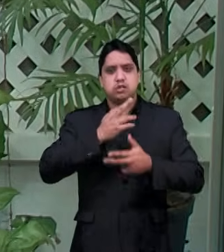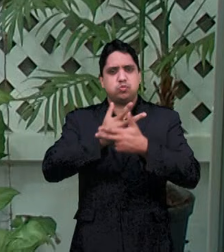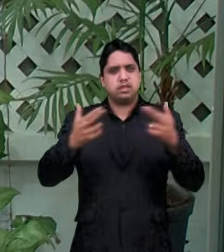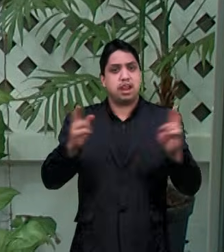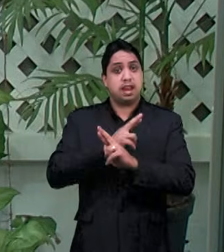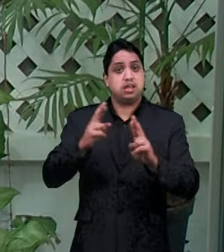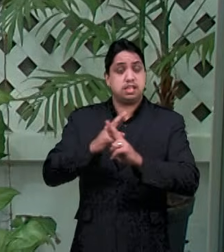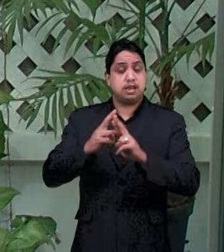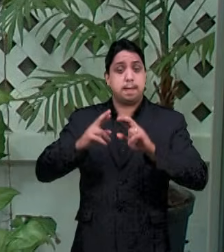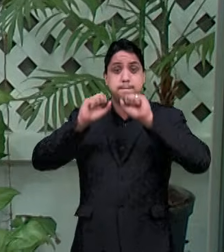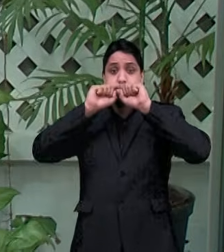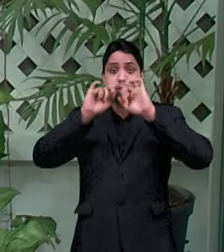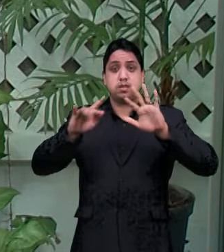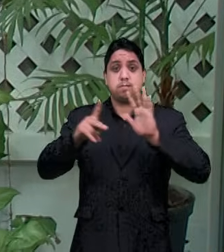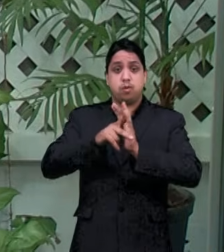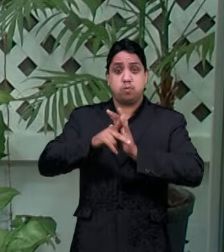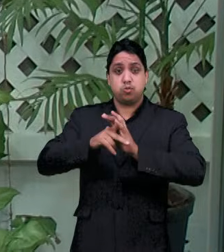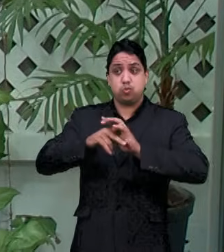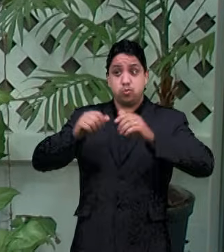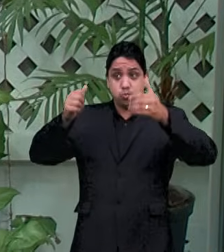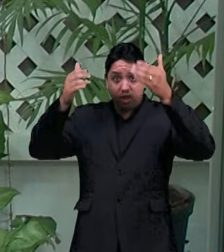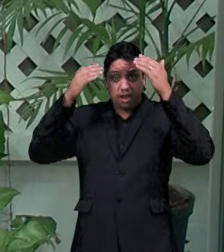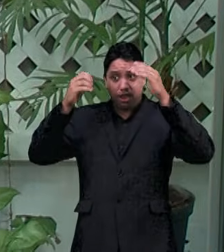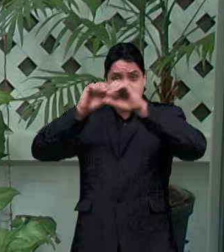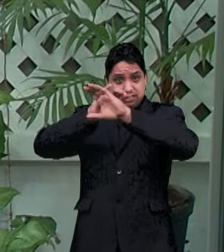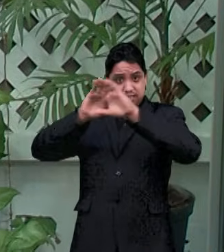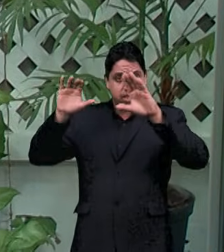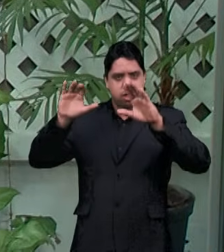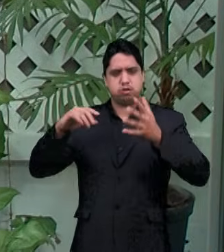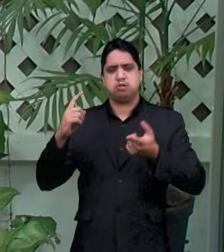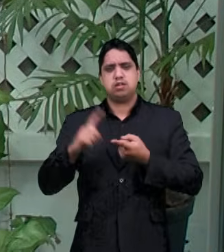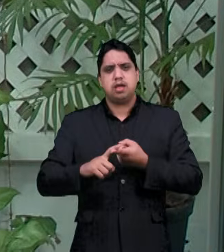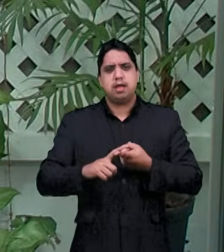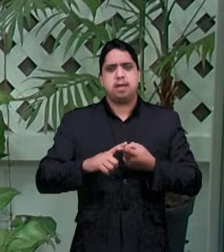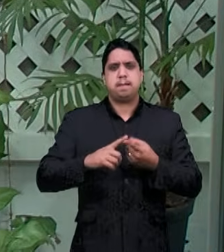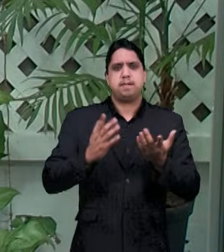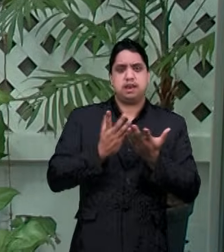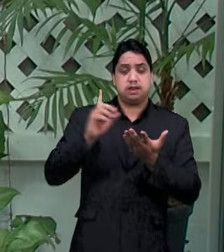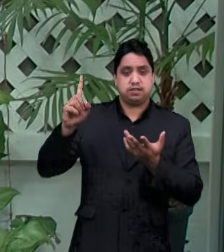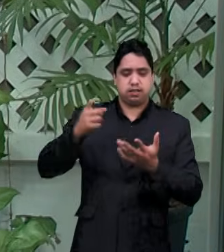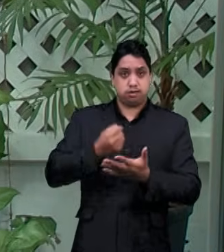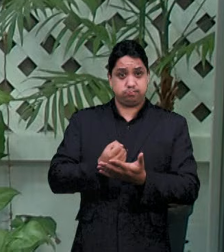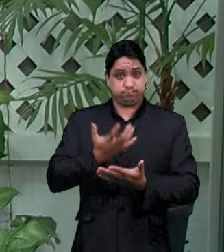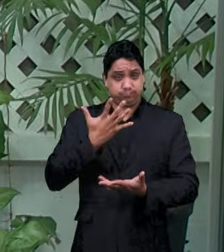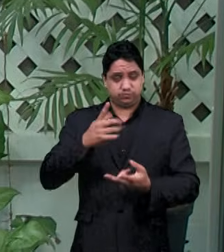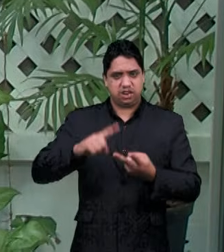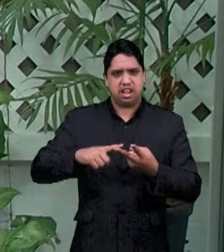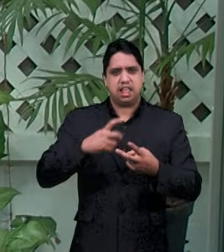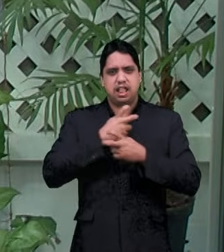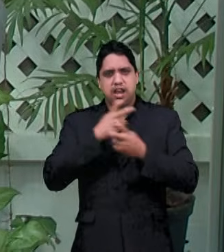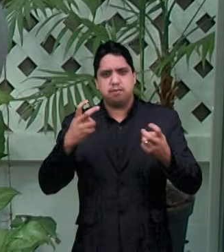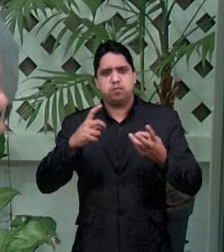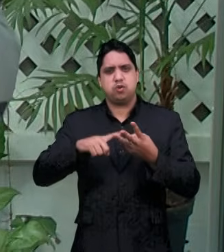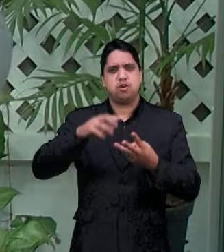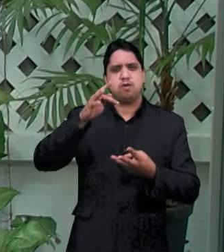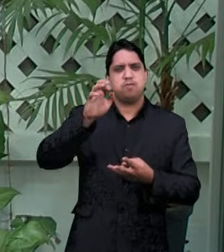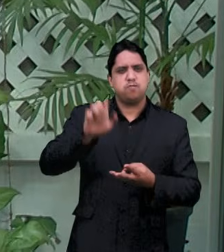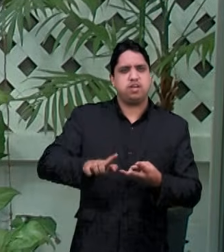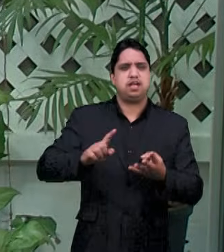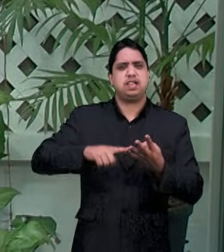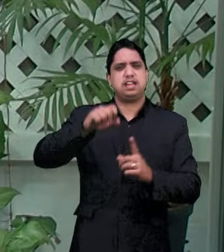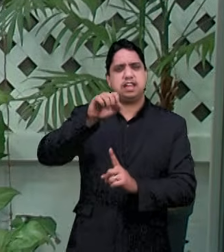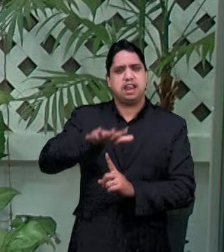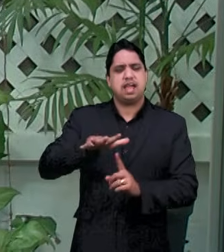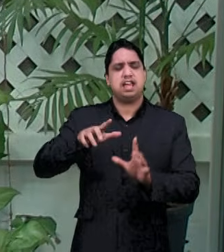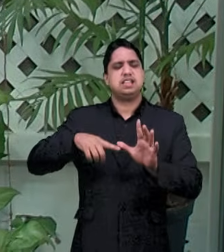les bénédictions du royaume? La parole, la prière par le sang, la foi, la grâce, la